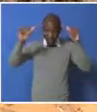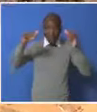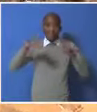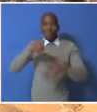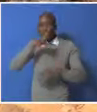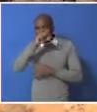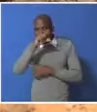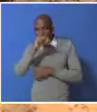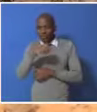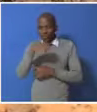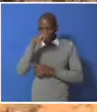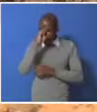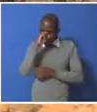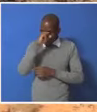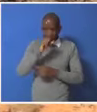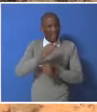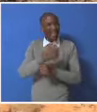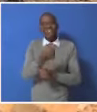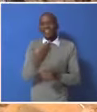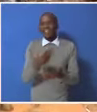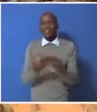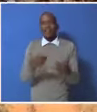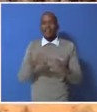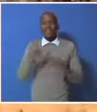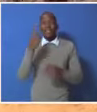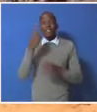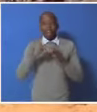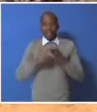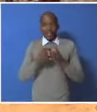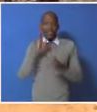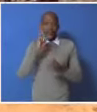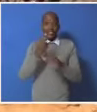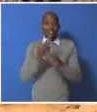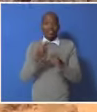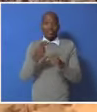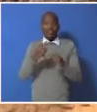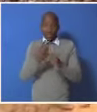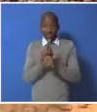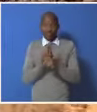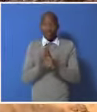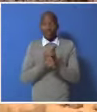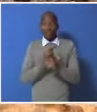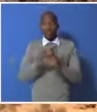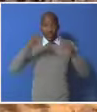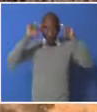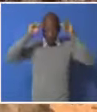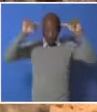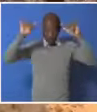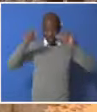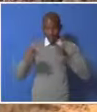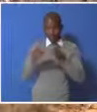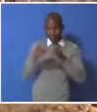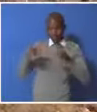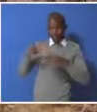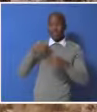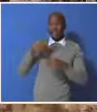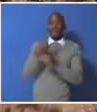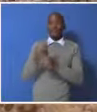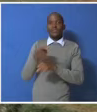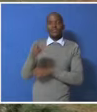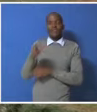dikolobe. But for starters go raya gore gongwe re tla simolola ka jwa dikgomo ka gore ke jone jo bontsi jo re nang